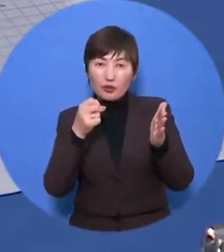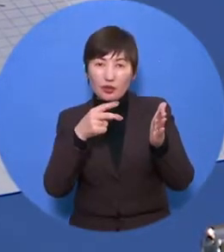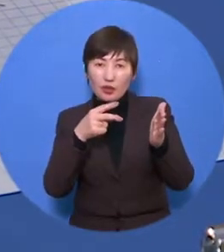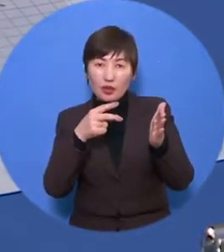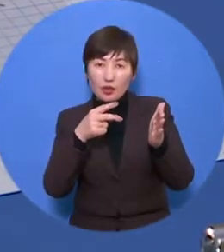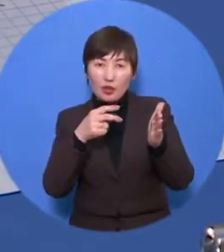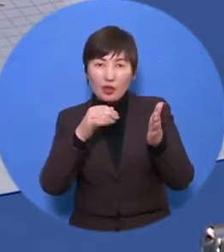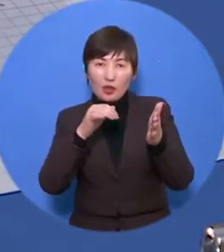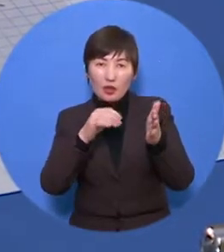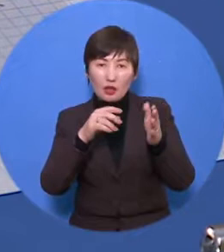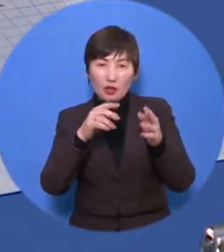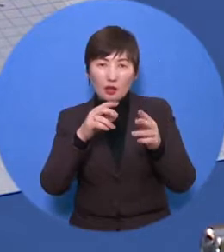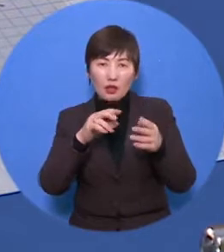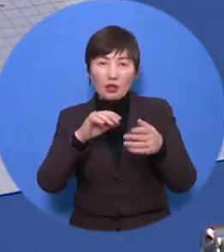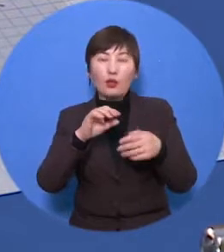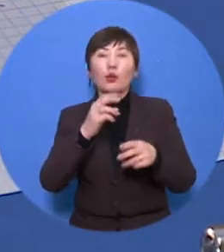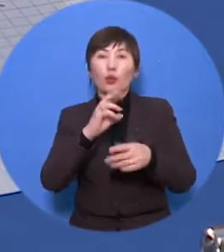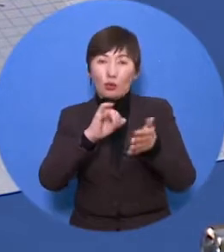бодож олоорой.